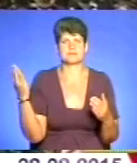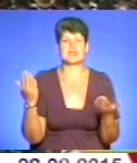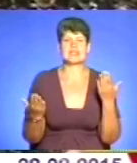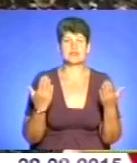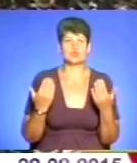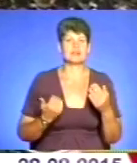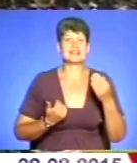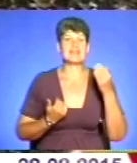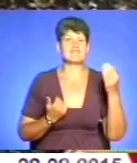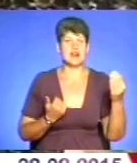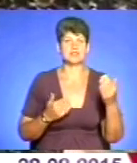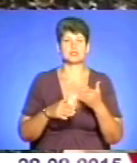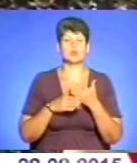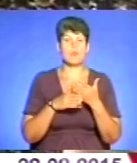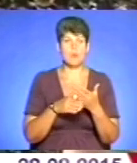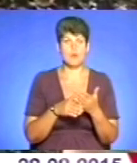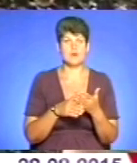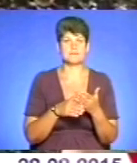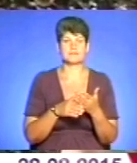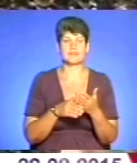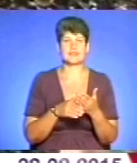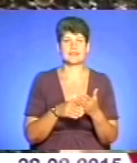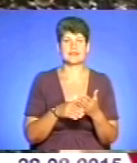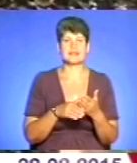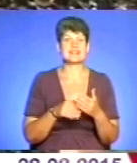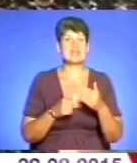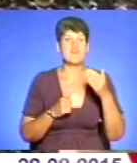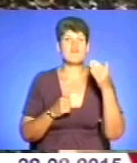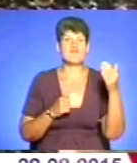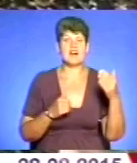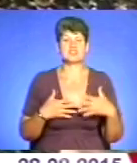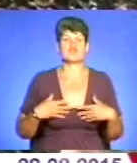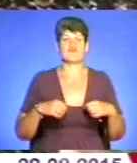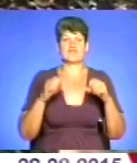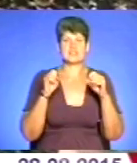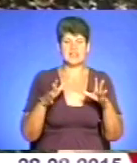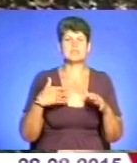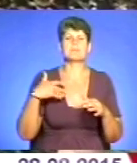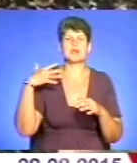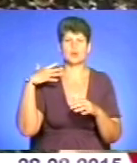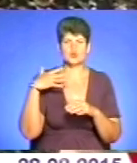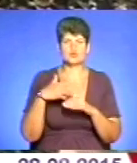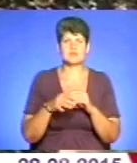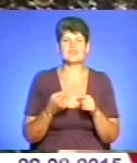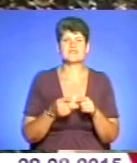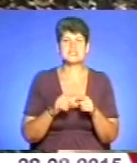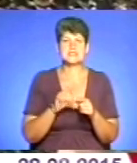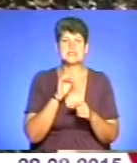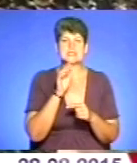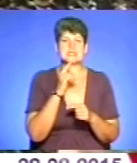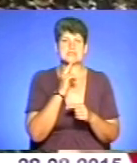не ваша допомога, не ваша віддача, ми розуміємо, в ці складні